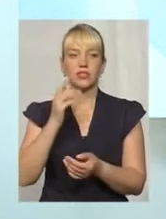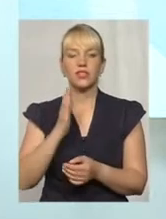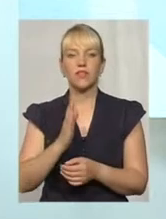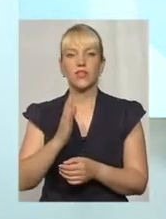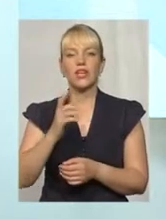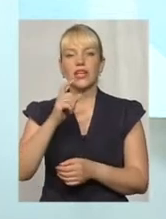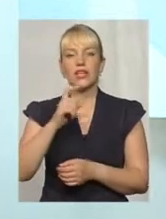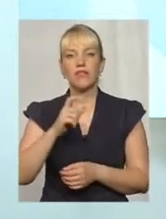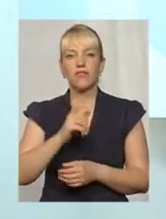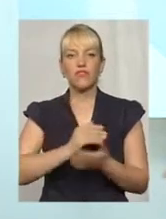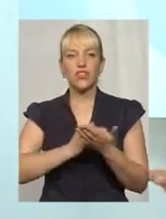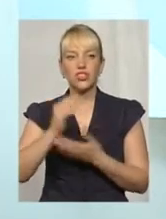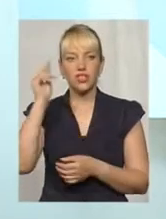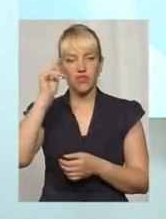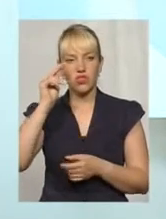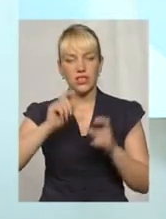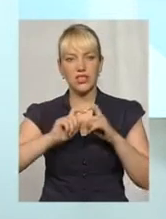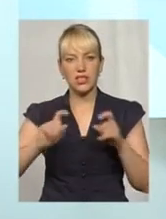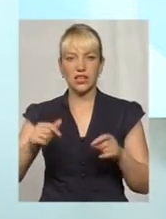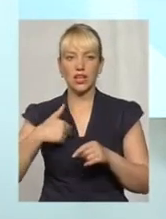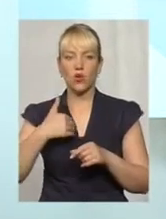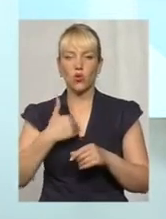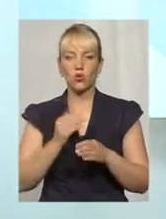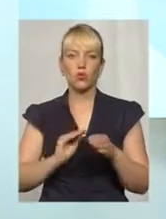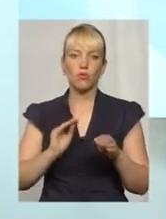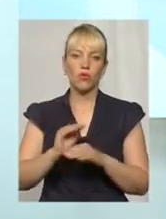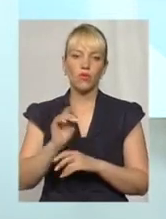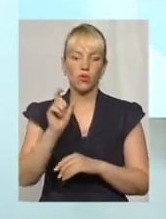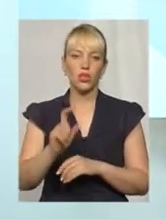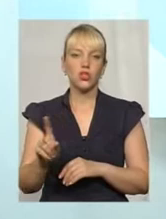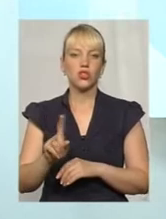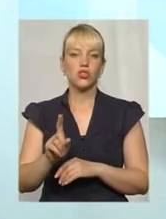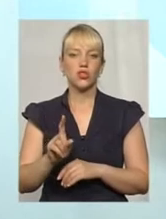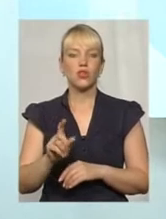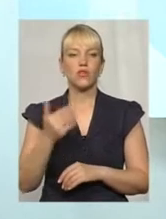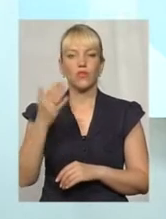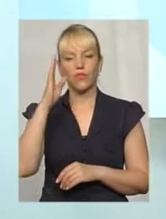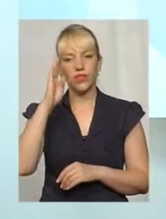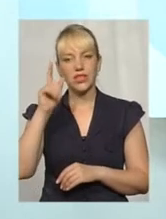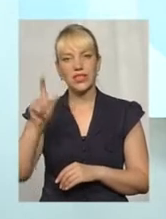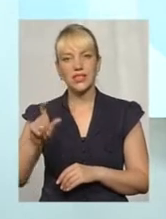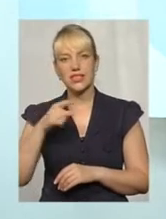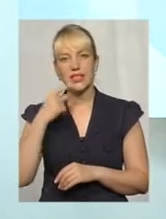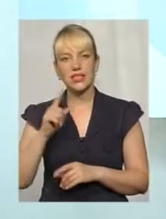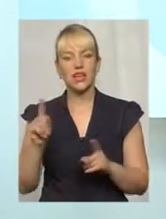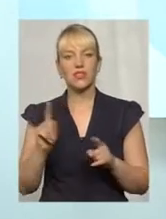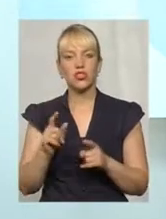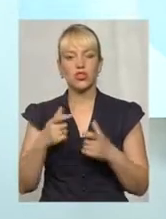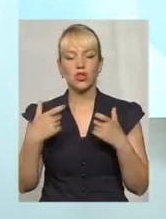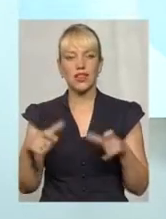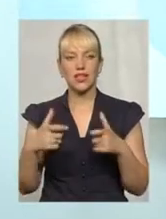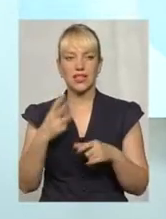вищих навчальних закладів. Я хочу доповнити колегу в тому, що він сказав, що тестові завдання складаються із